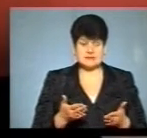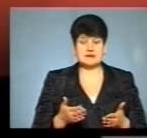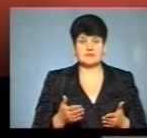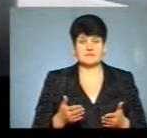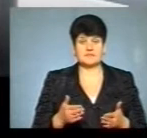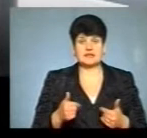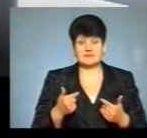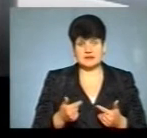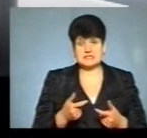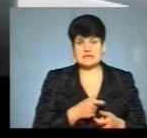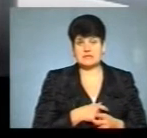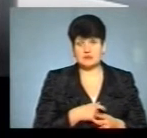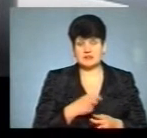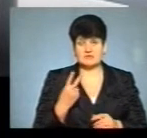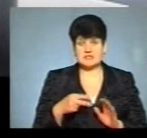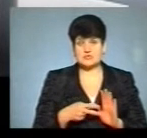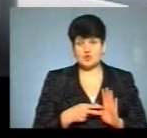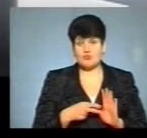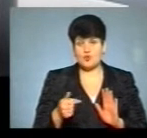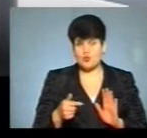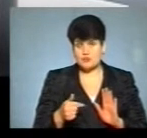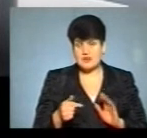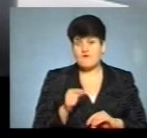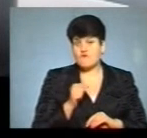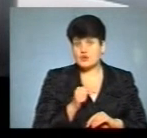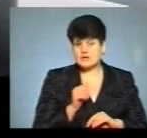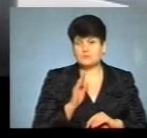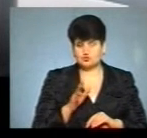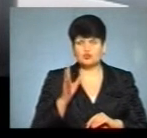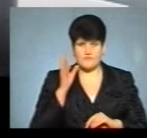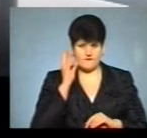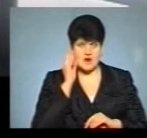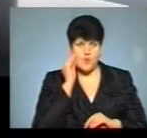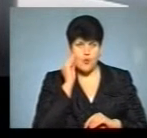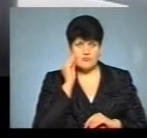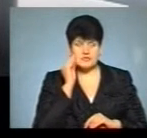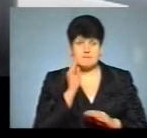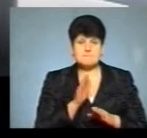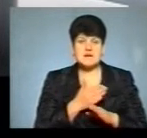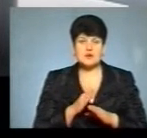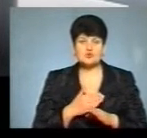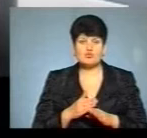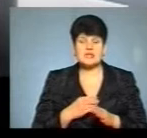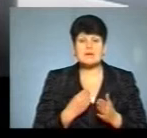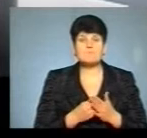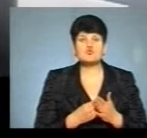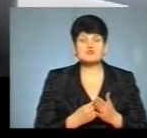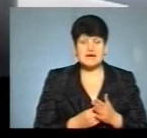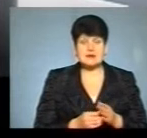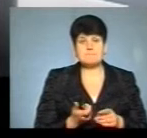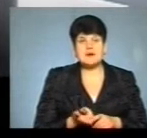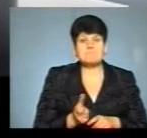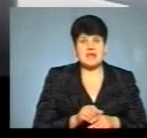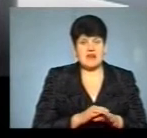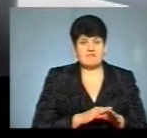надавалися депутатами 27 грудня, вони будуть враховані при перерозподілі бюджету, при перевиконанні,